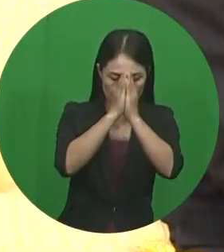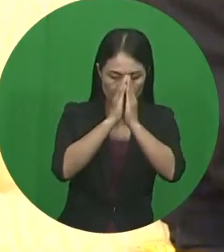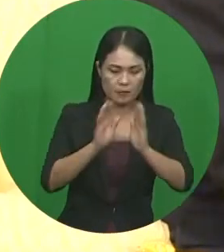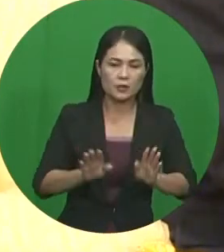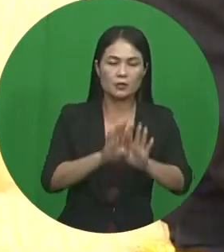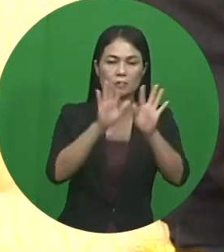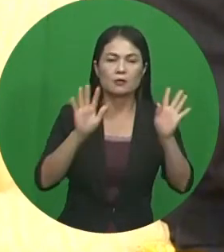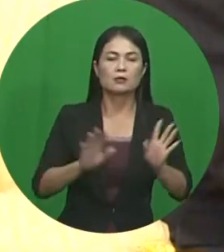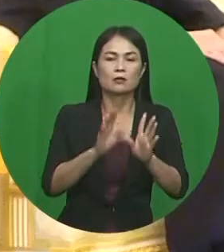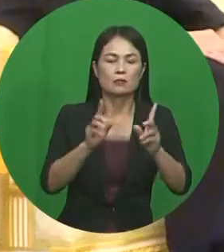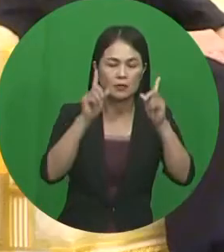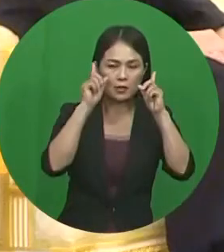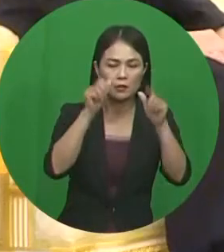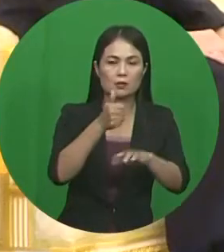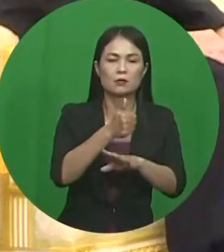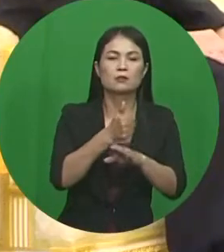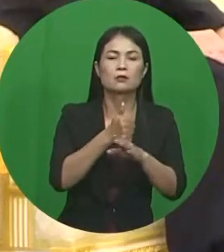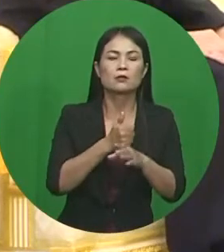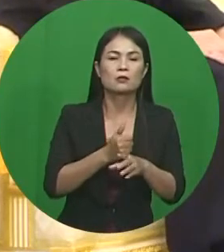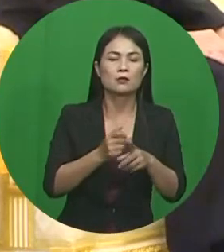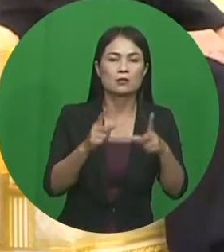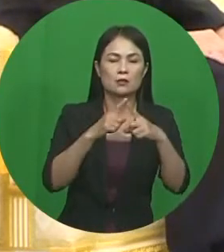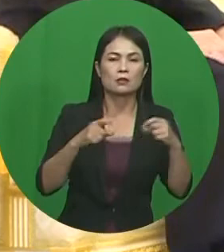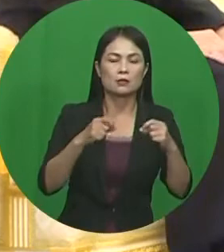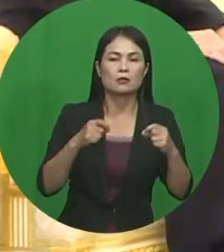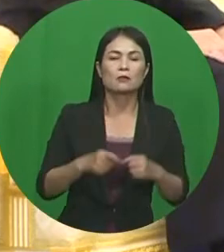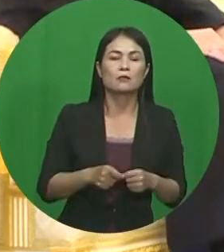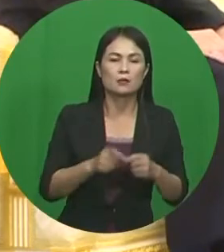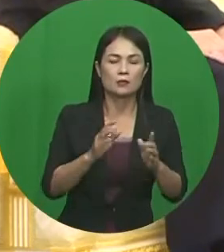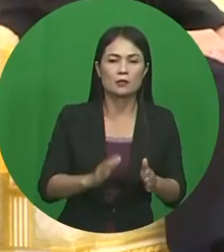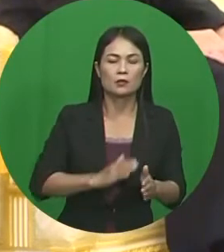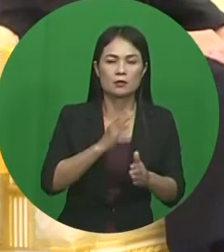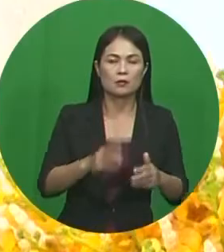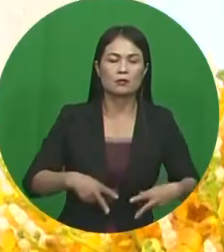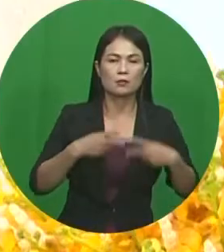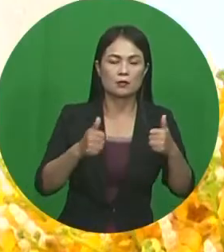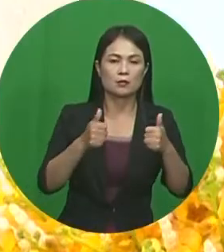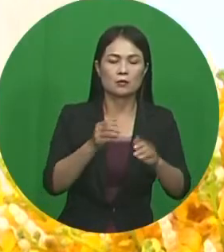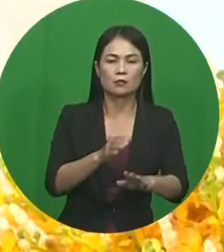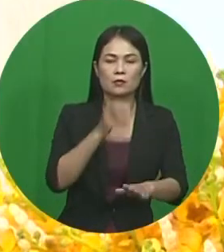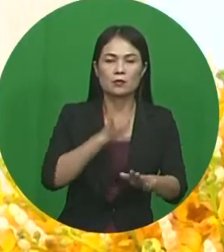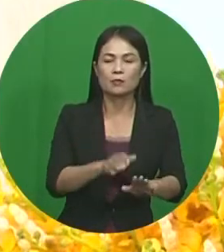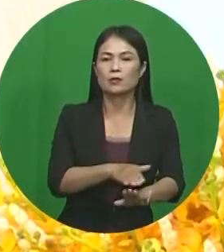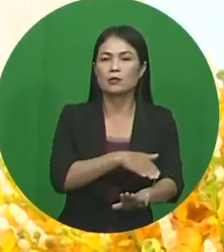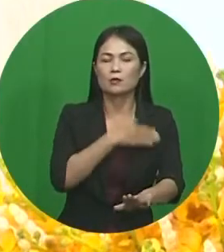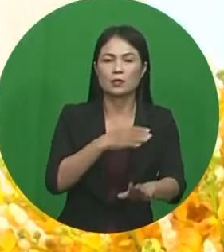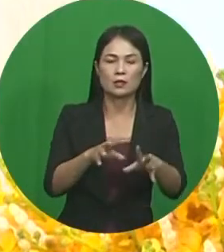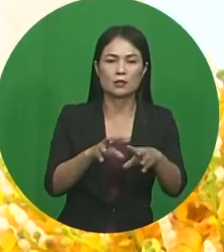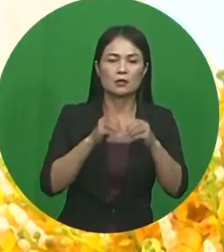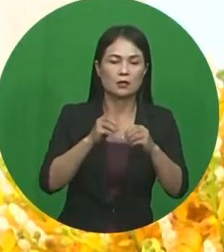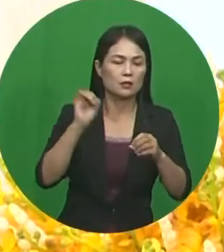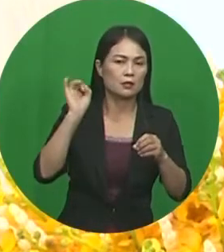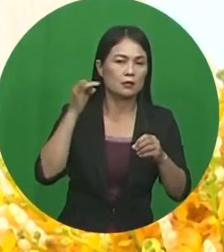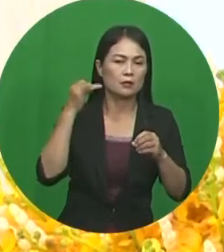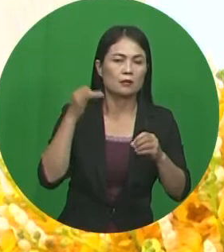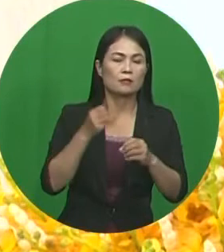លជូនឯកឧត្តមឯកអគ្គរដ្ឋទូតជប៉ុនសូមបានប្រកបនូវសុខភាពល្អអាយុយឺនយូរនិងទទួលបានជោគជ័យ